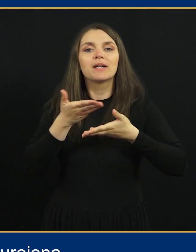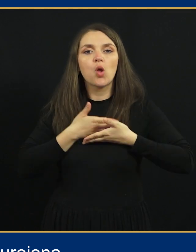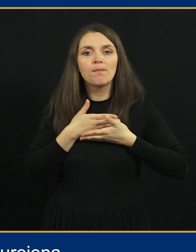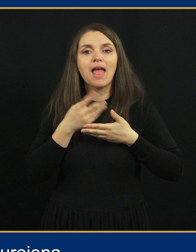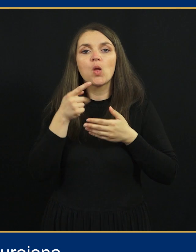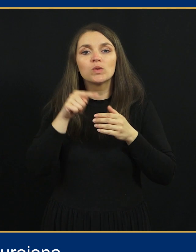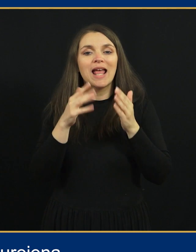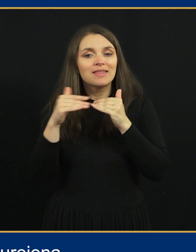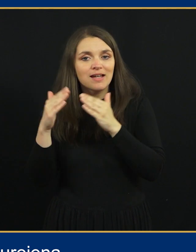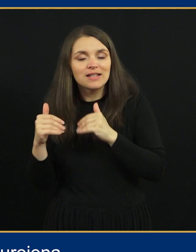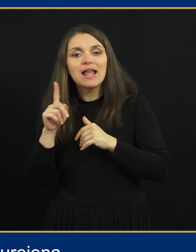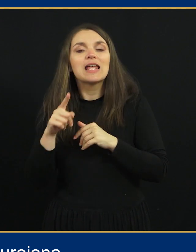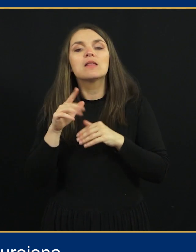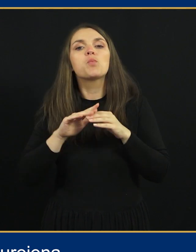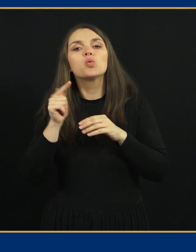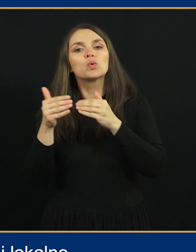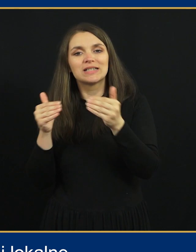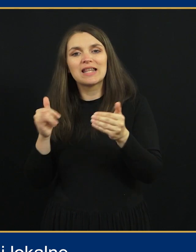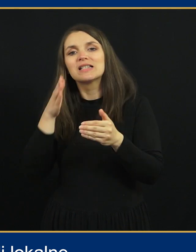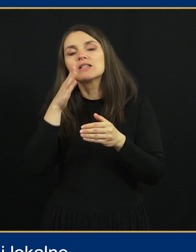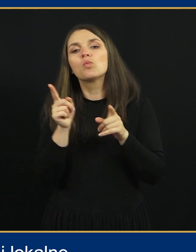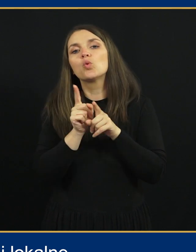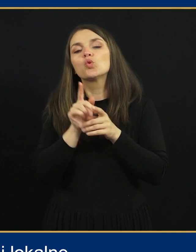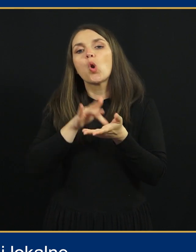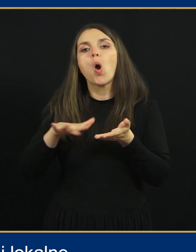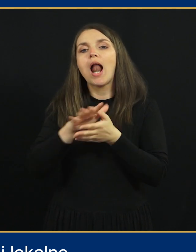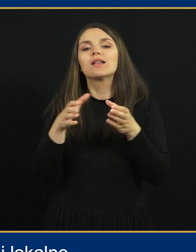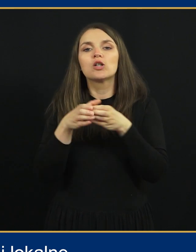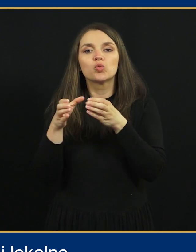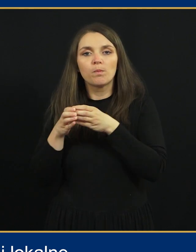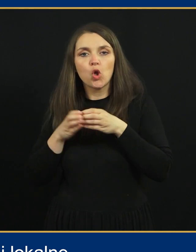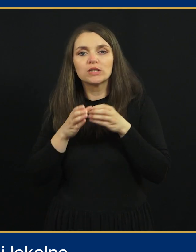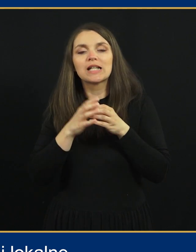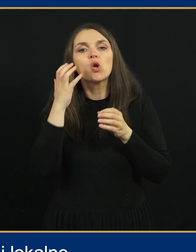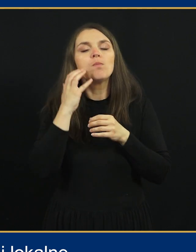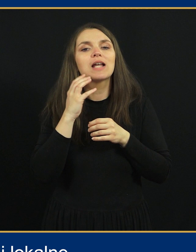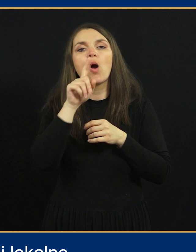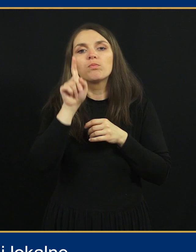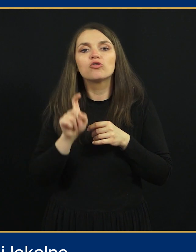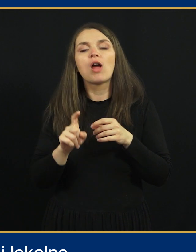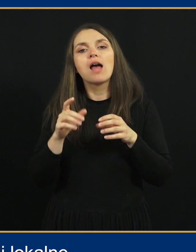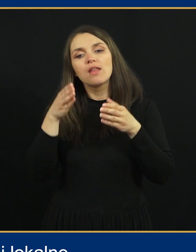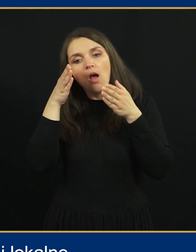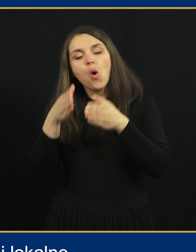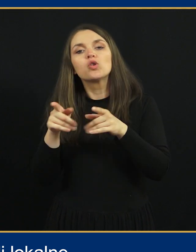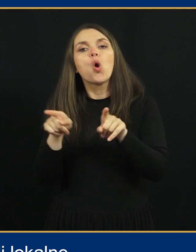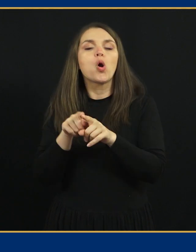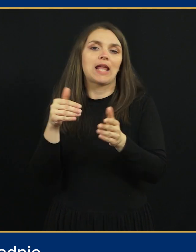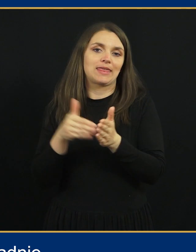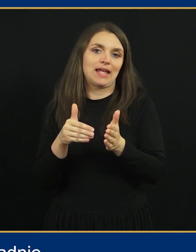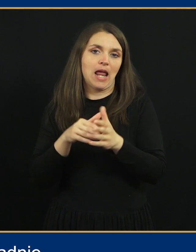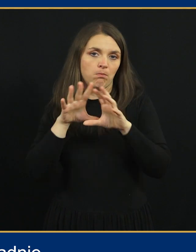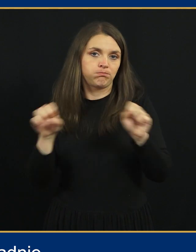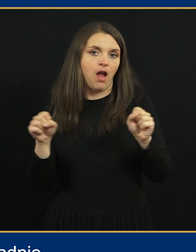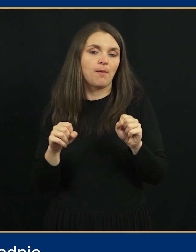infrastruktura pridobljena v teh naseljih in po drugi strani, da se bodo tudi lokalne skupnosti romskega vprašanja lotili tako, kot